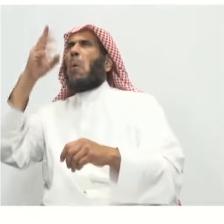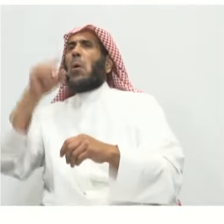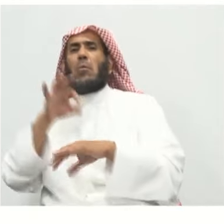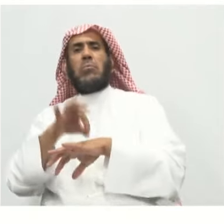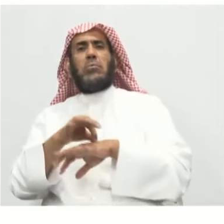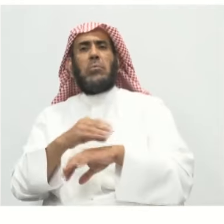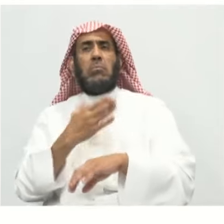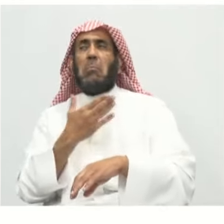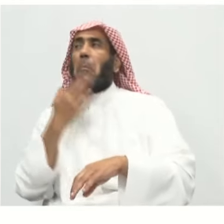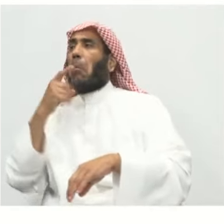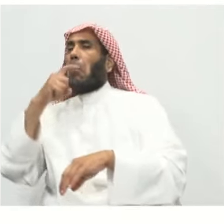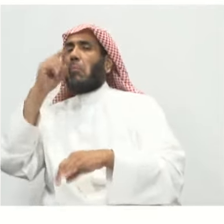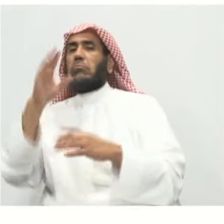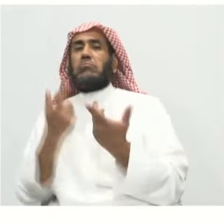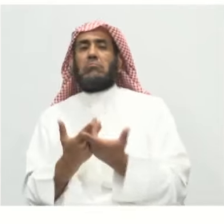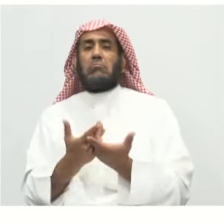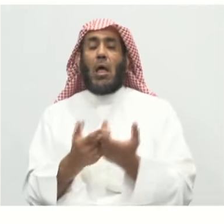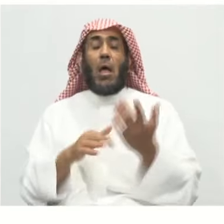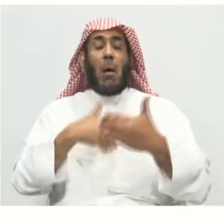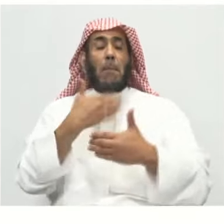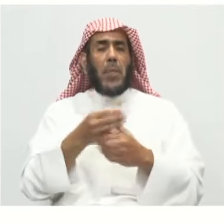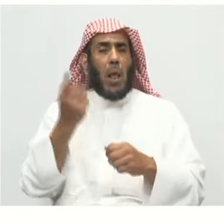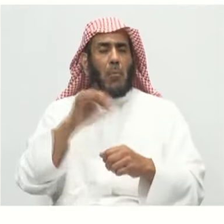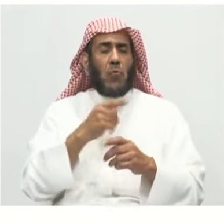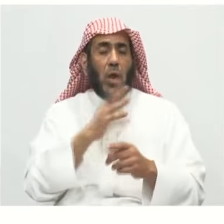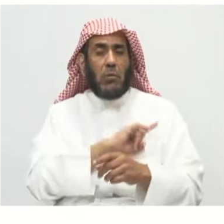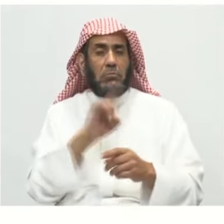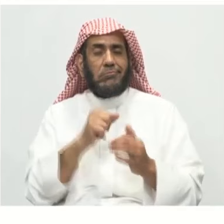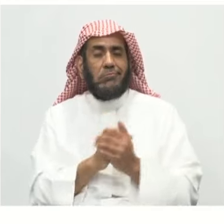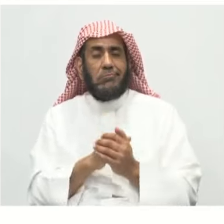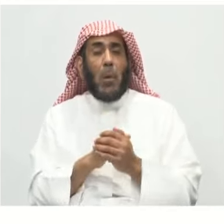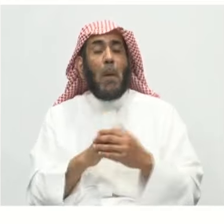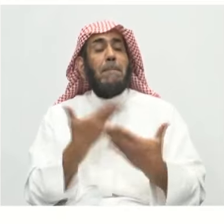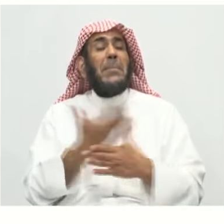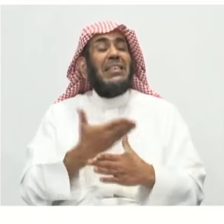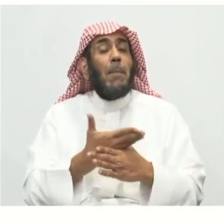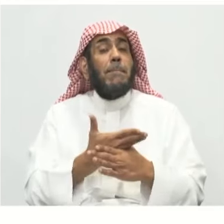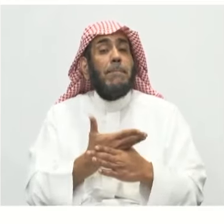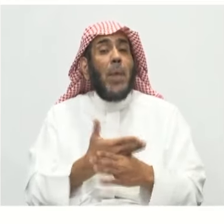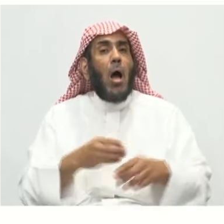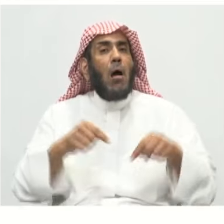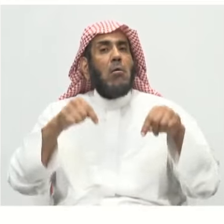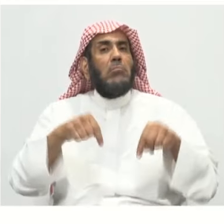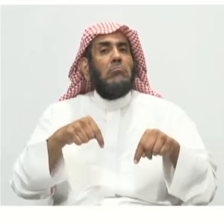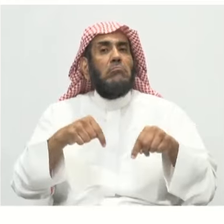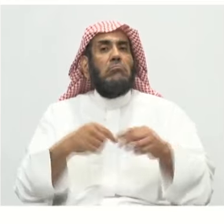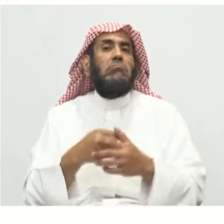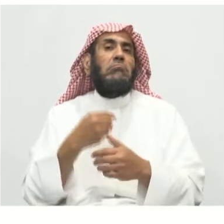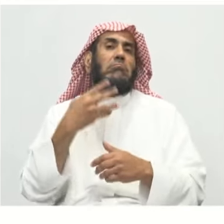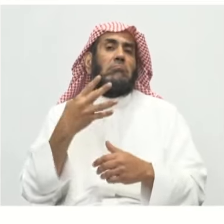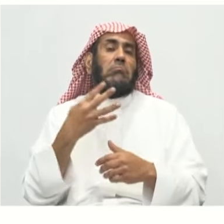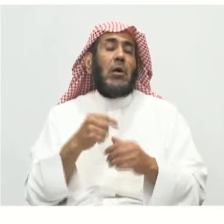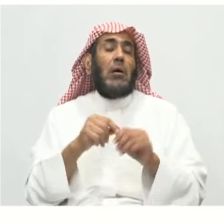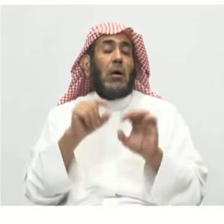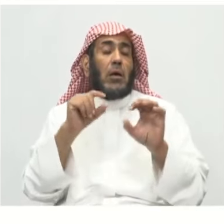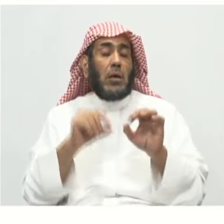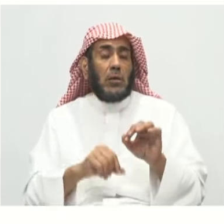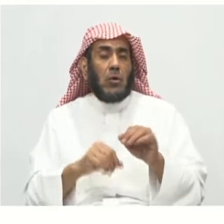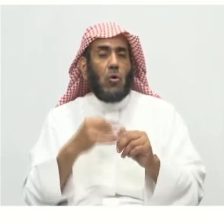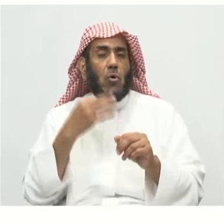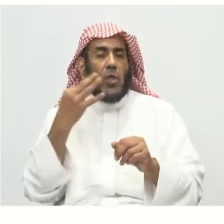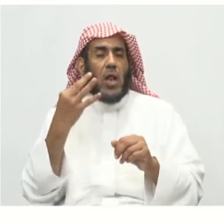ولا تصعر خدك للناس بعد الامر بالمعروف والنهي عن المنكر ايضا هنا التعليل طبعا هنا لاحظ اربع خانات للتعليل وهنا